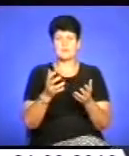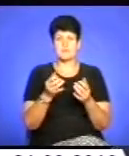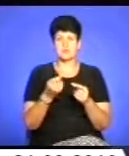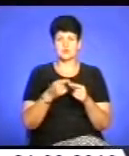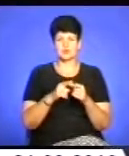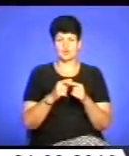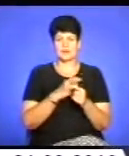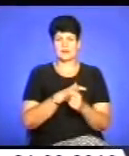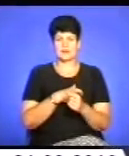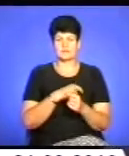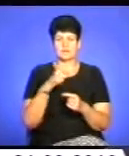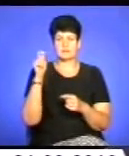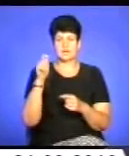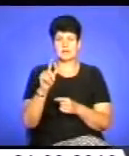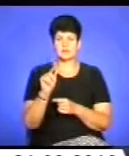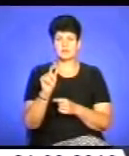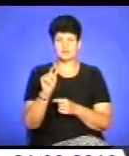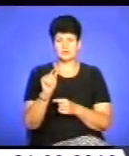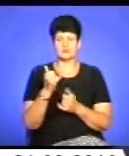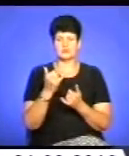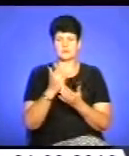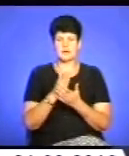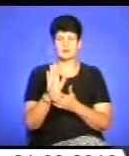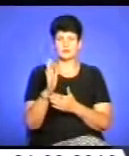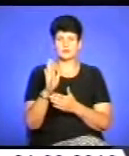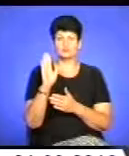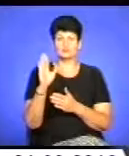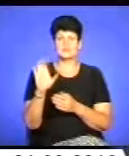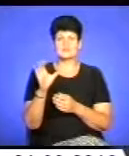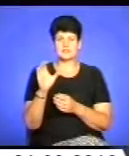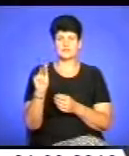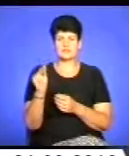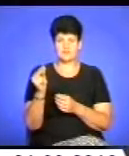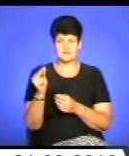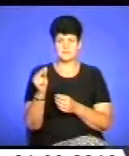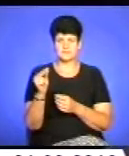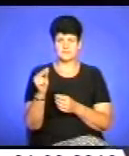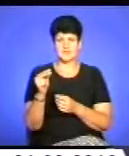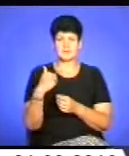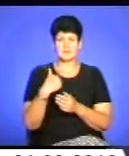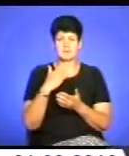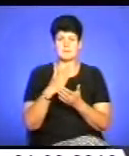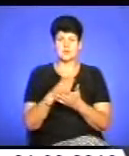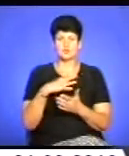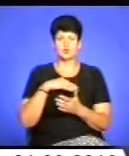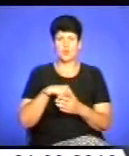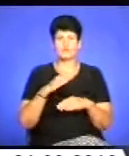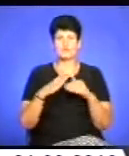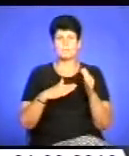делегацію. Вони приїхали в понеділок, сьогодні ми маємо вівторок, вони ще йдуть і в середу, і в четвер. І ми маємо такі